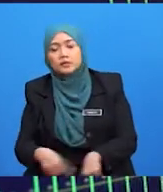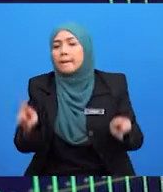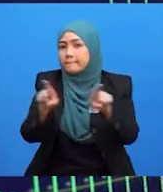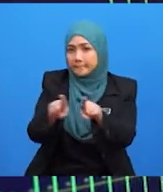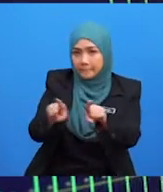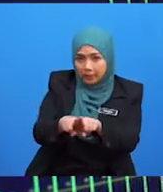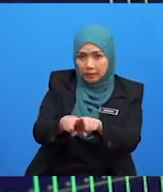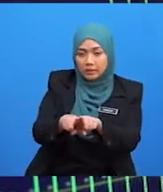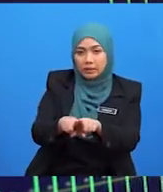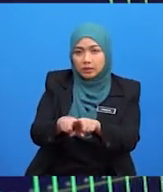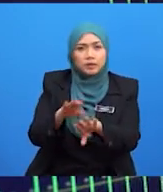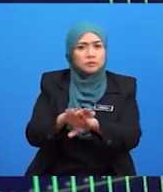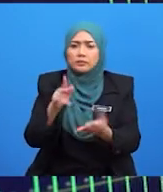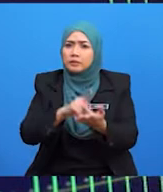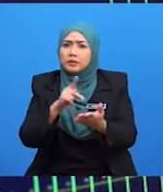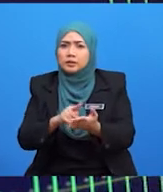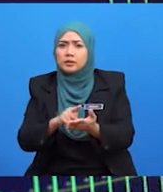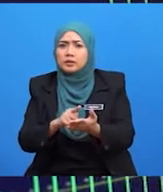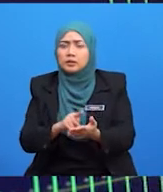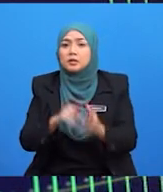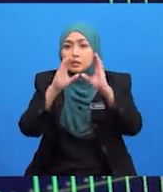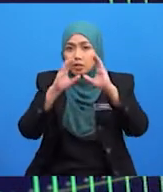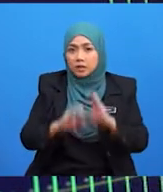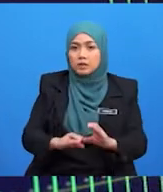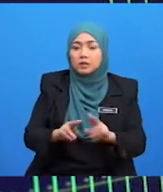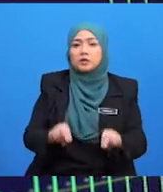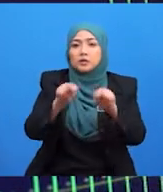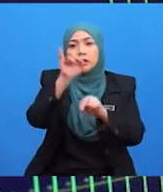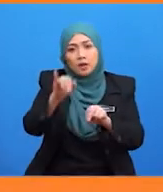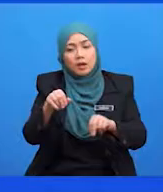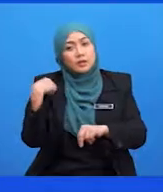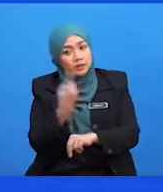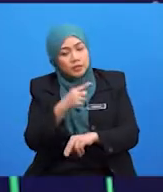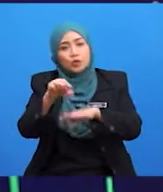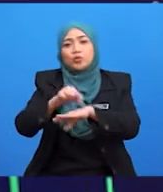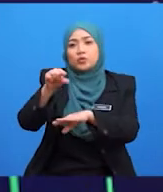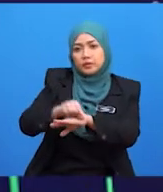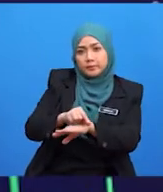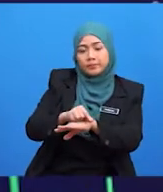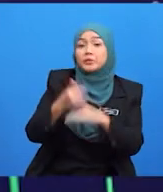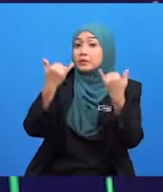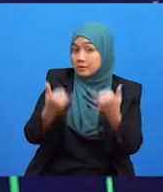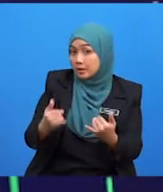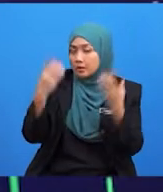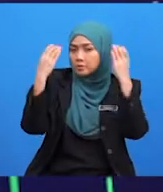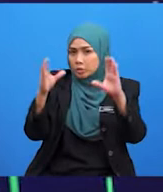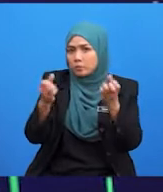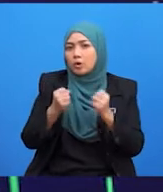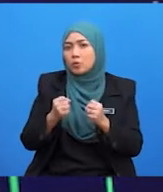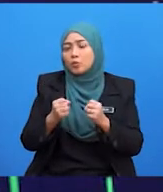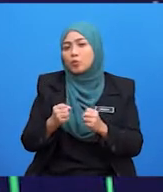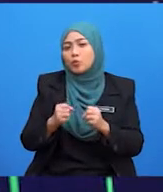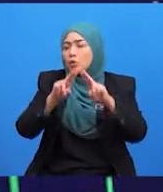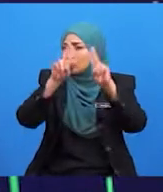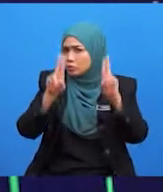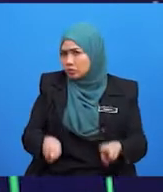sama, iaitu tidak kira kaedah susut nilai yang digunakan. Murid-murid, sekarang cikgu nak menguji